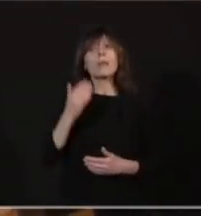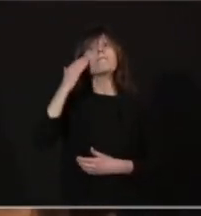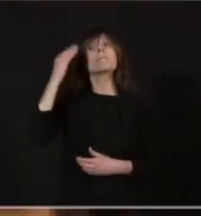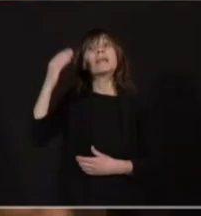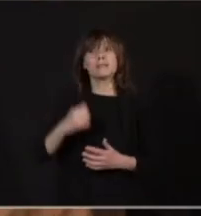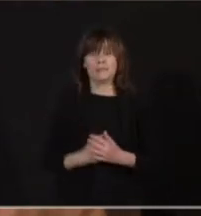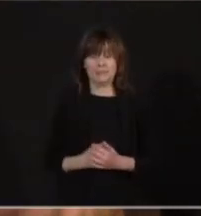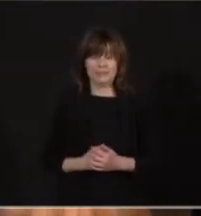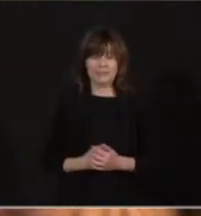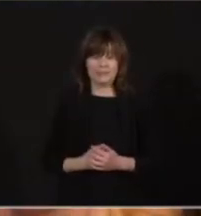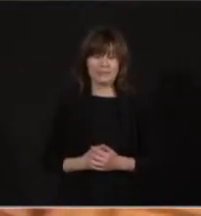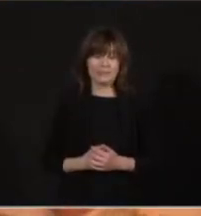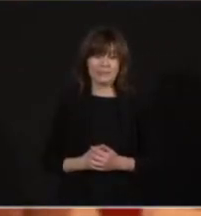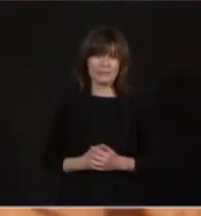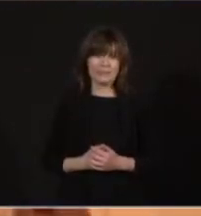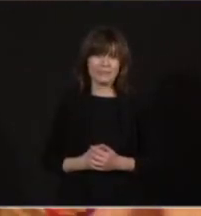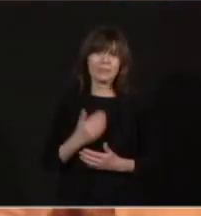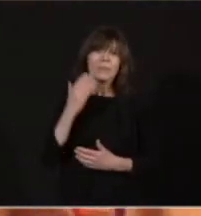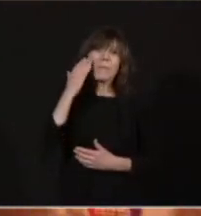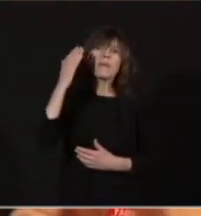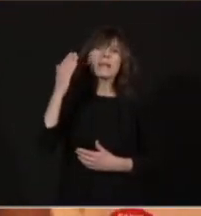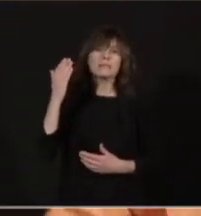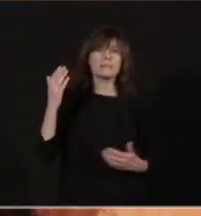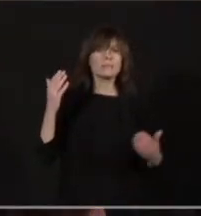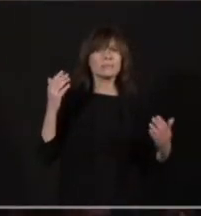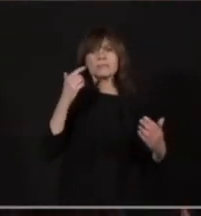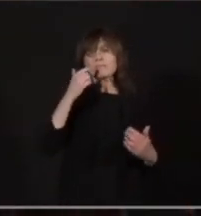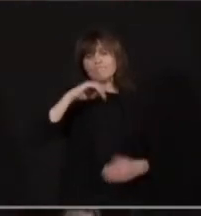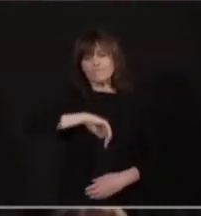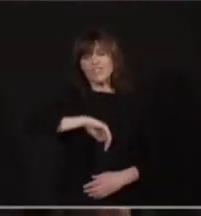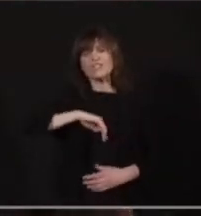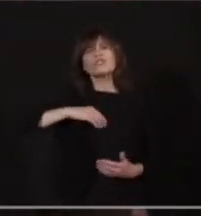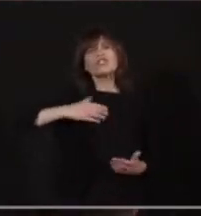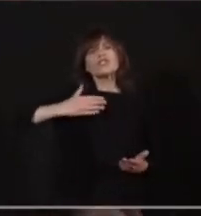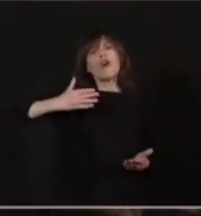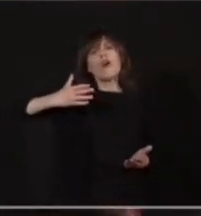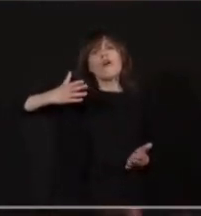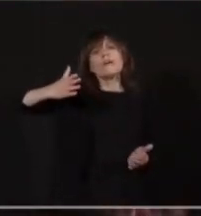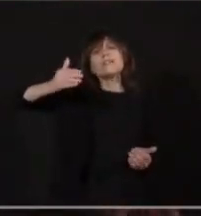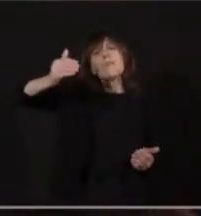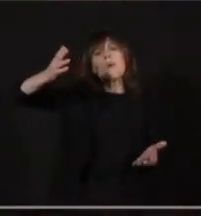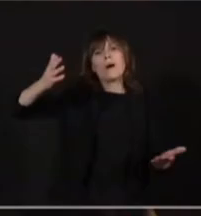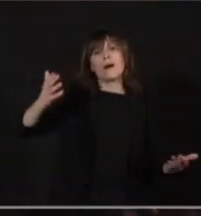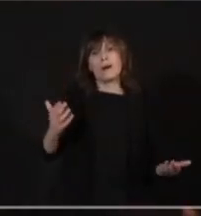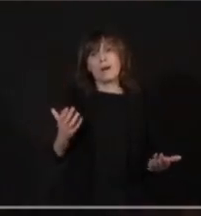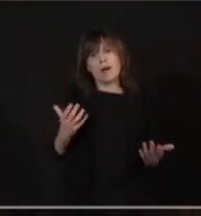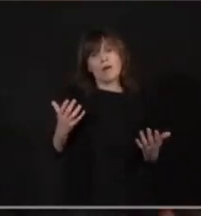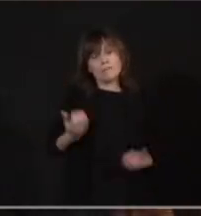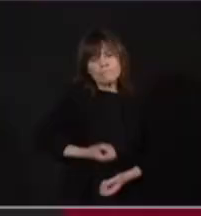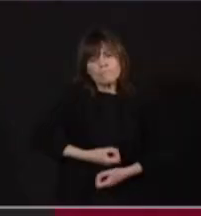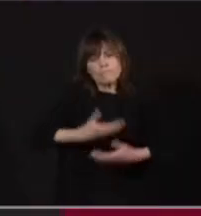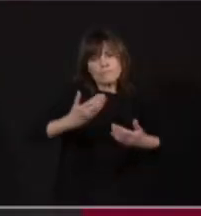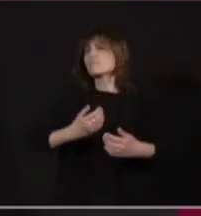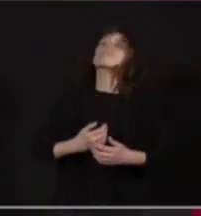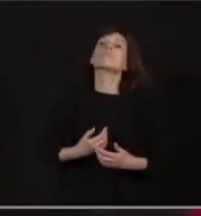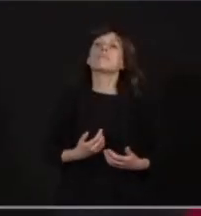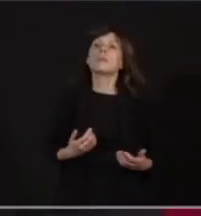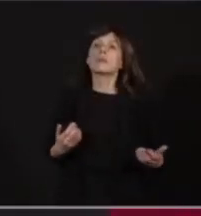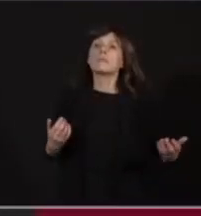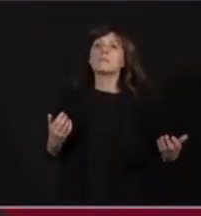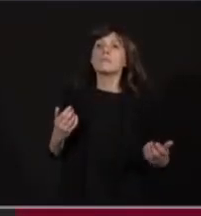si j'avais enfin un souhait à faire, c'est de dire qu'on a besoin de parlementaires communistes,